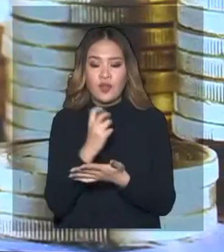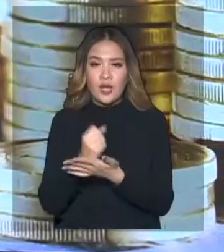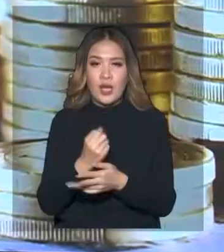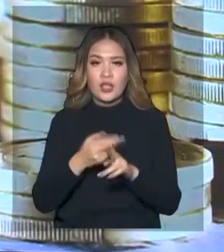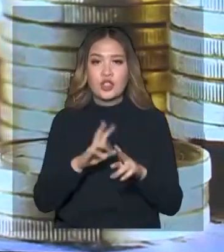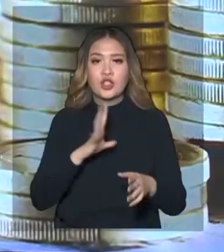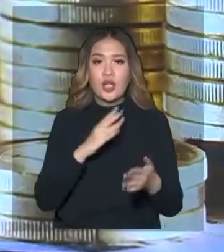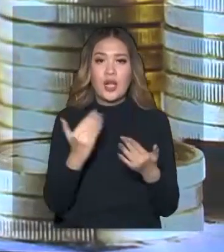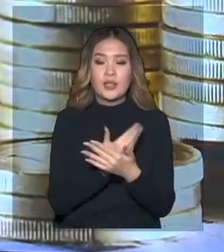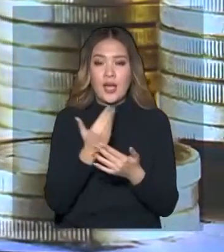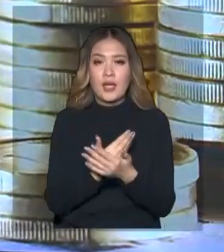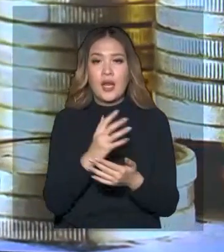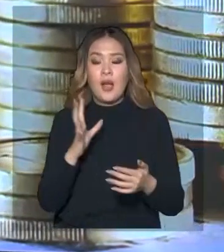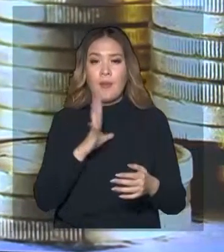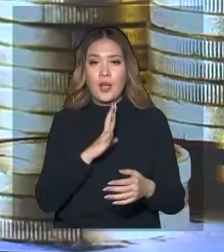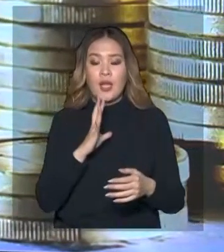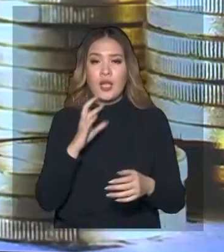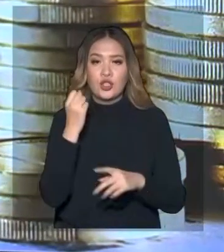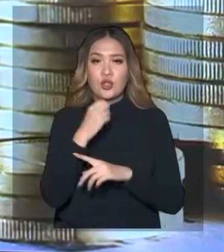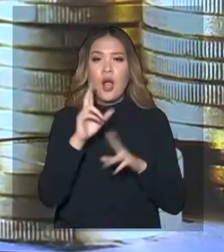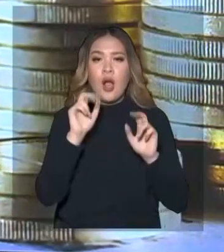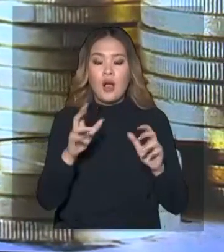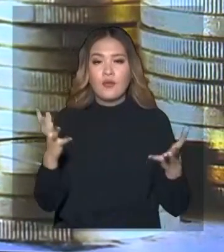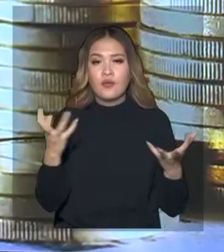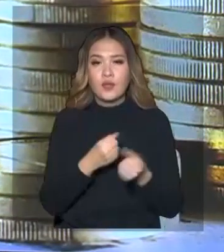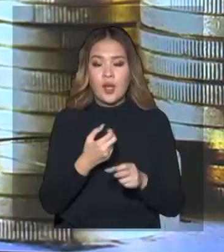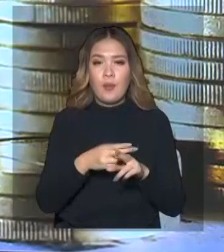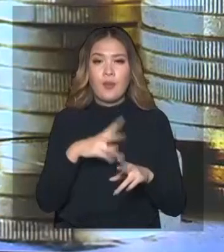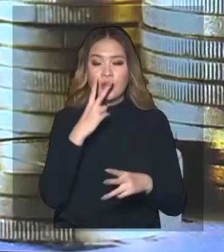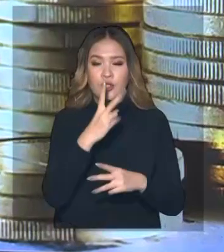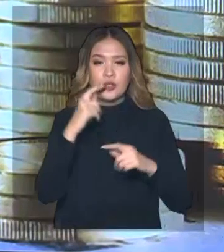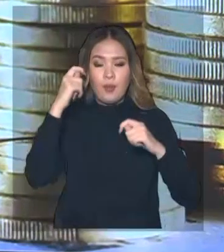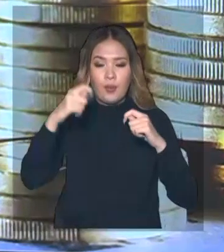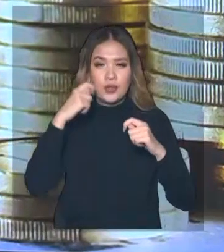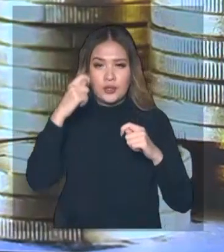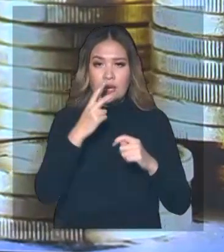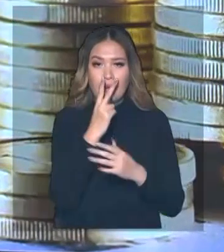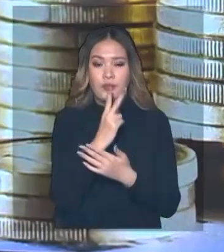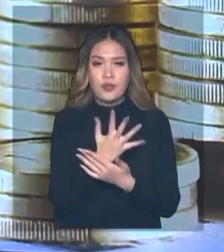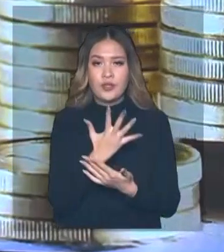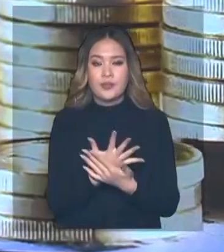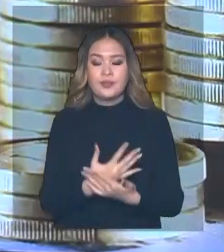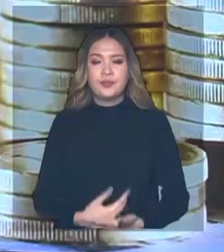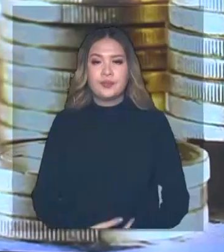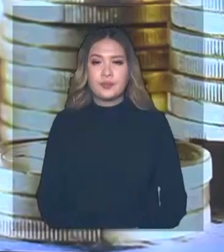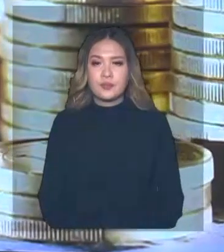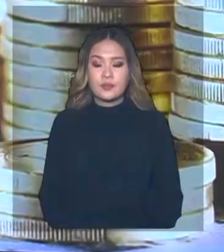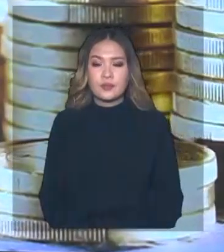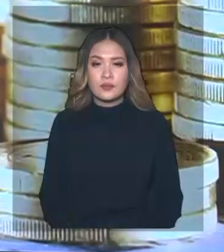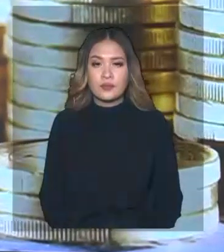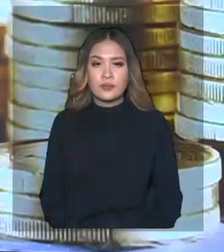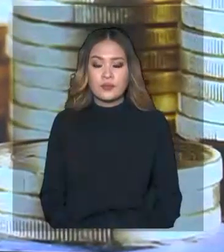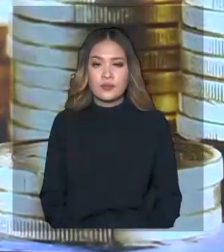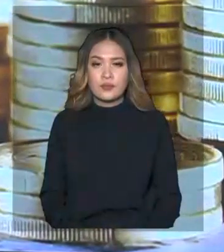Бұл жаңалықты жеңімпаздар мен бапкерлер қалай қабылдады? Келесі бейне материалымызда осы туралы толығырақ айтып береміз.